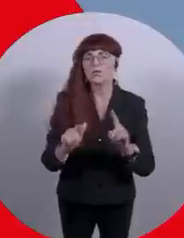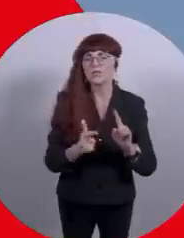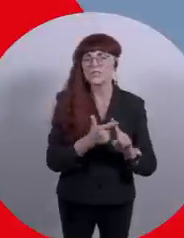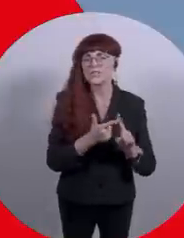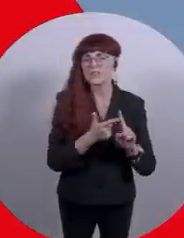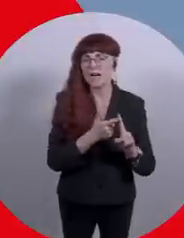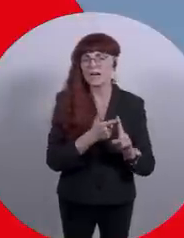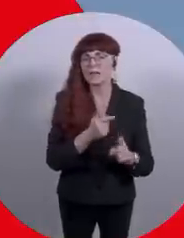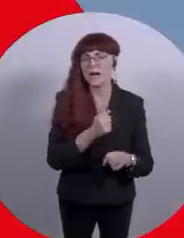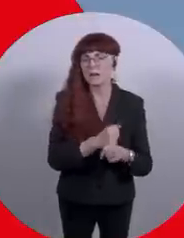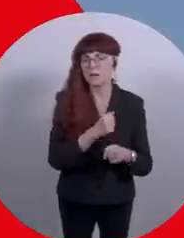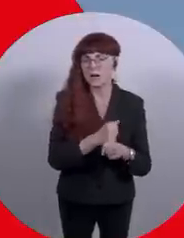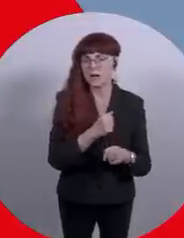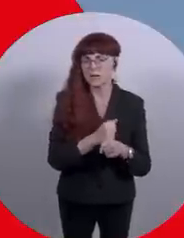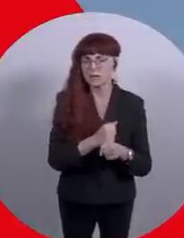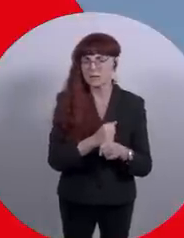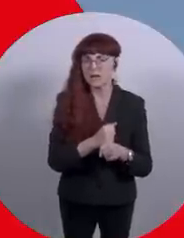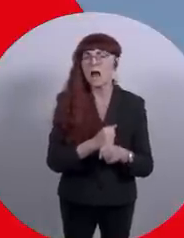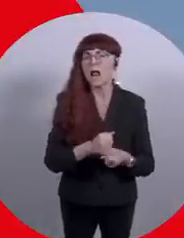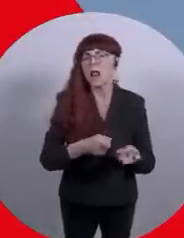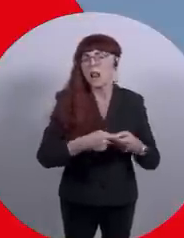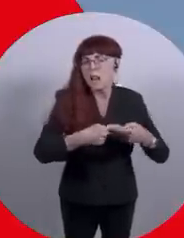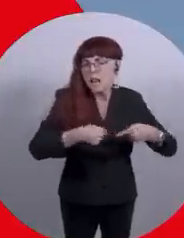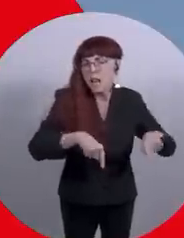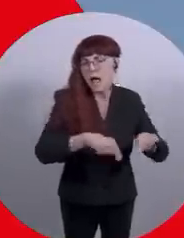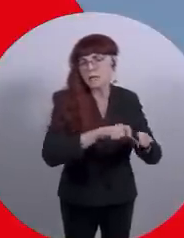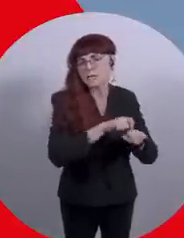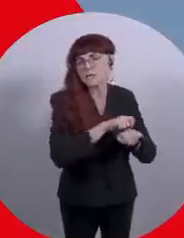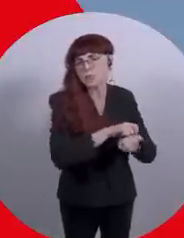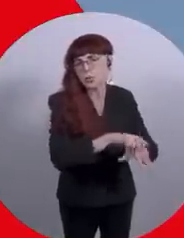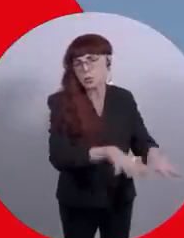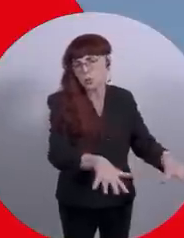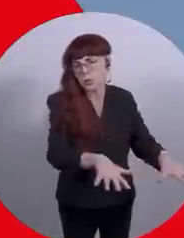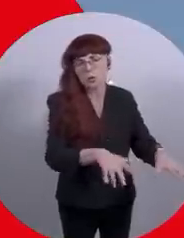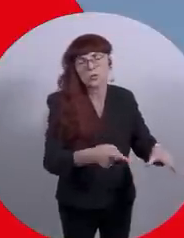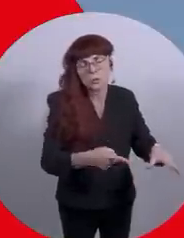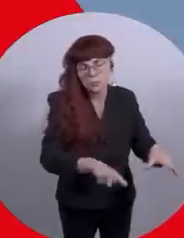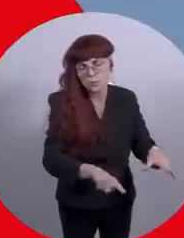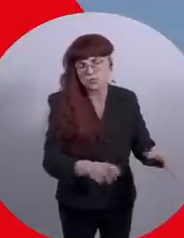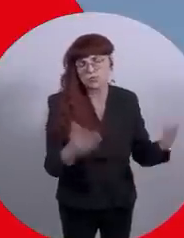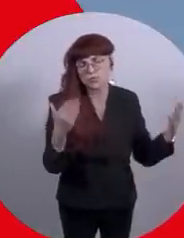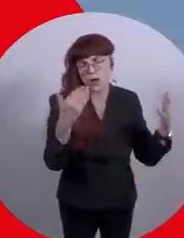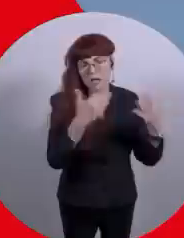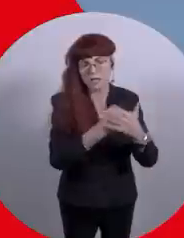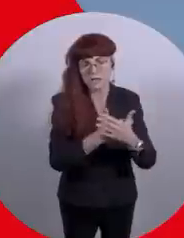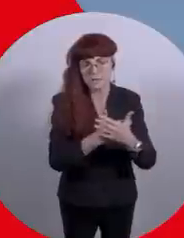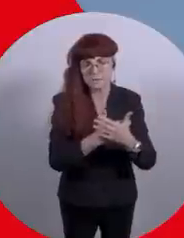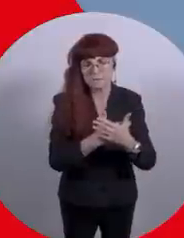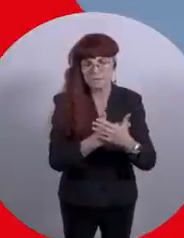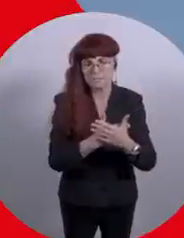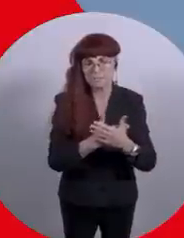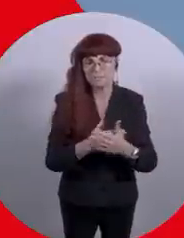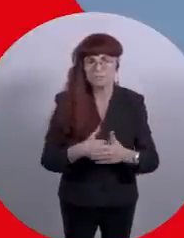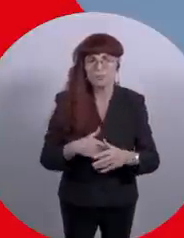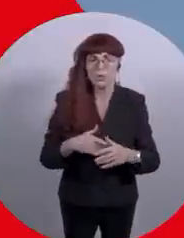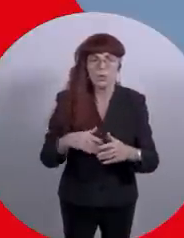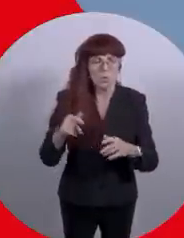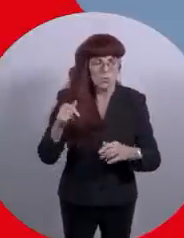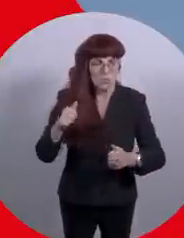Teil die ländlich strukturiert und schwarz ist und seit dieser Zeit rennen wir